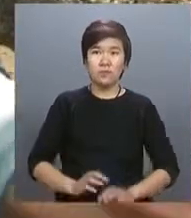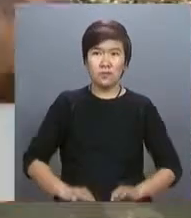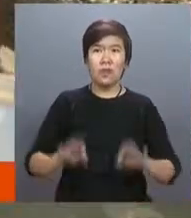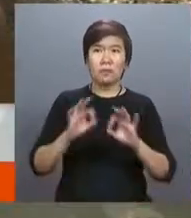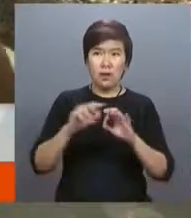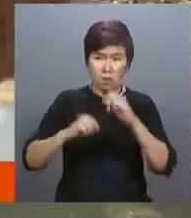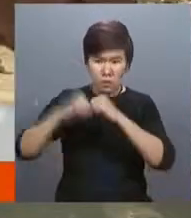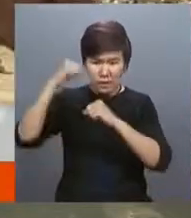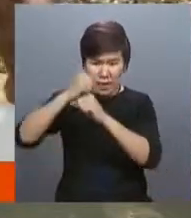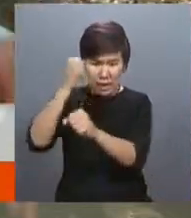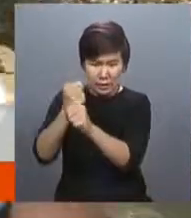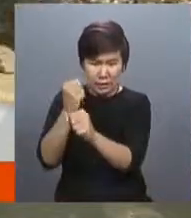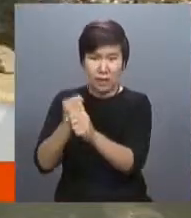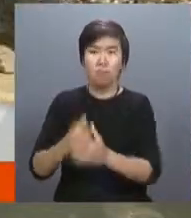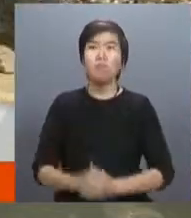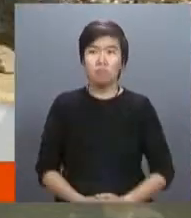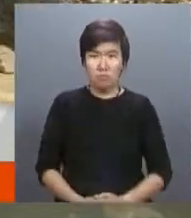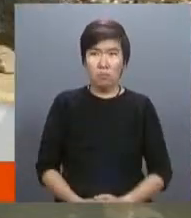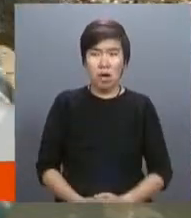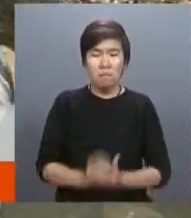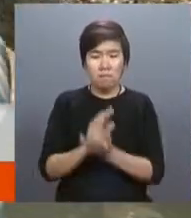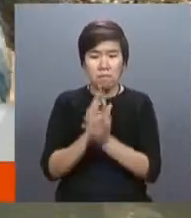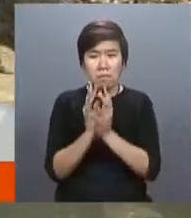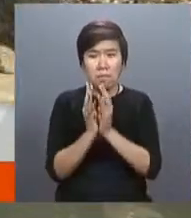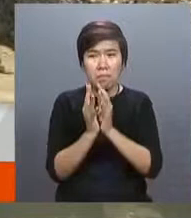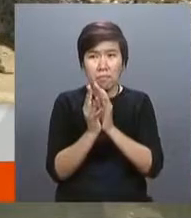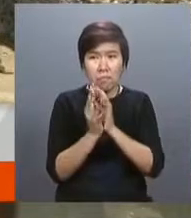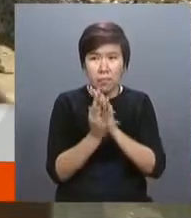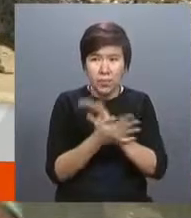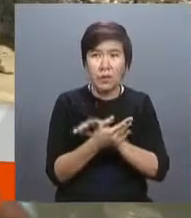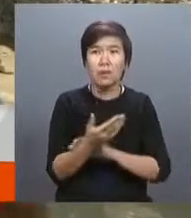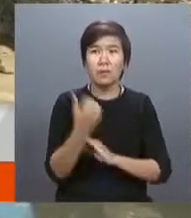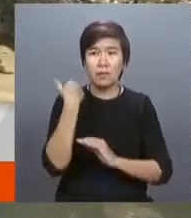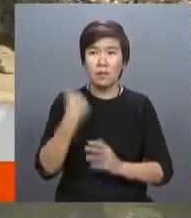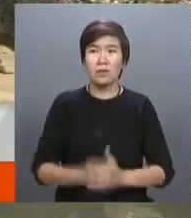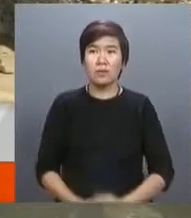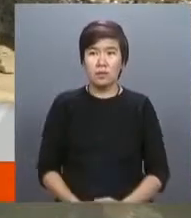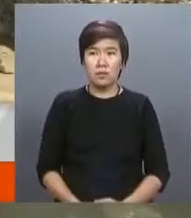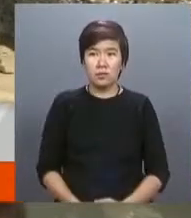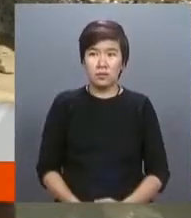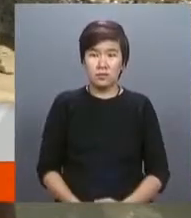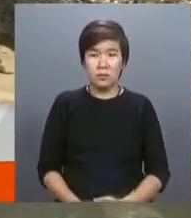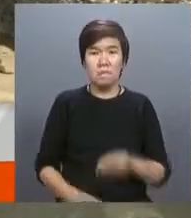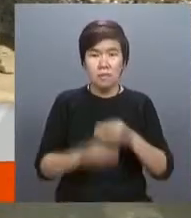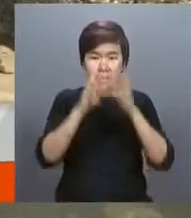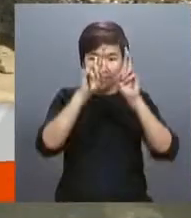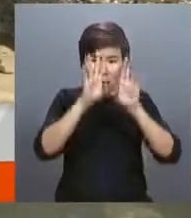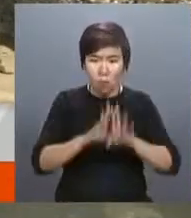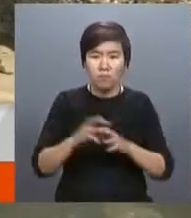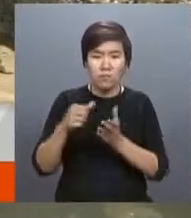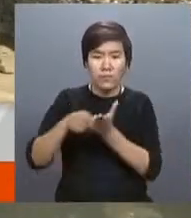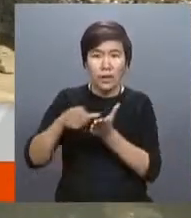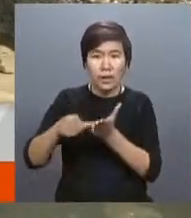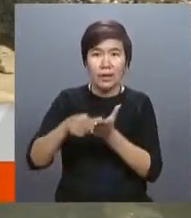างการต่อตามท่อน้ำเสียให้มาลงในสู่ระบบแล้วก็เพิ่มระบบบำบัดน้ำเสียนี่คือเอาถามนักวิชาการคน